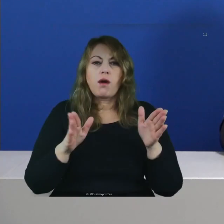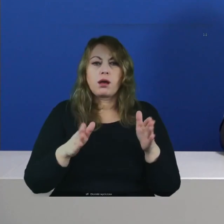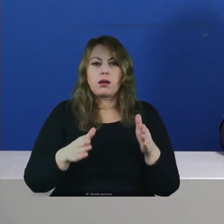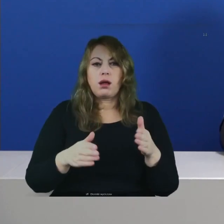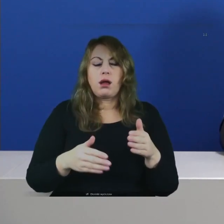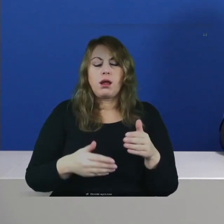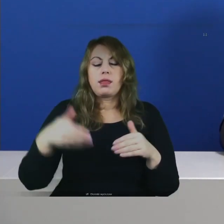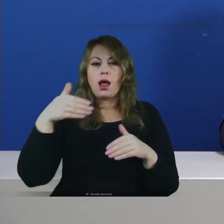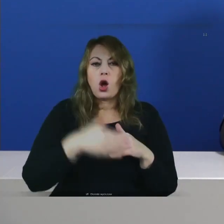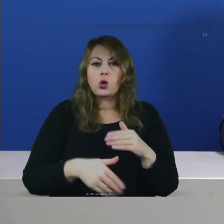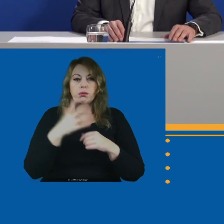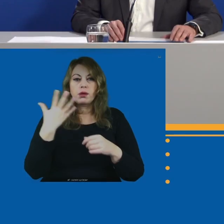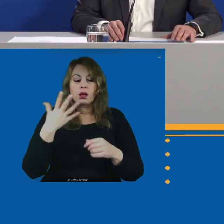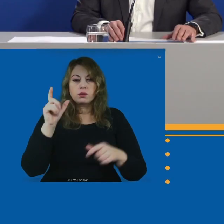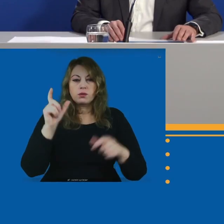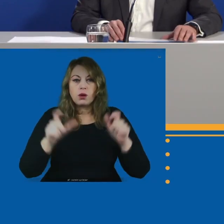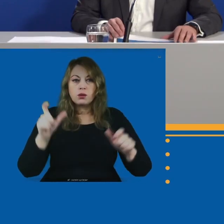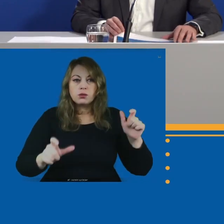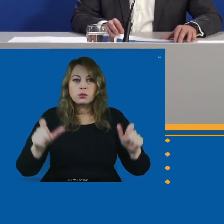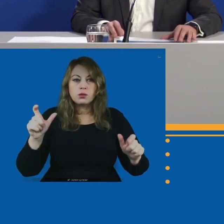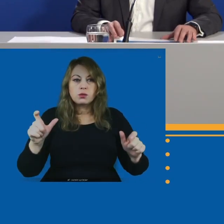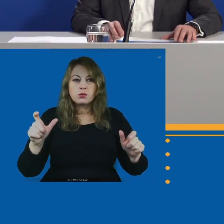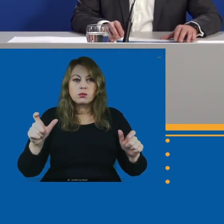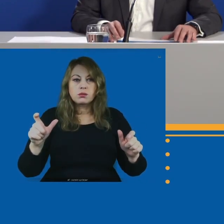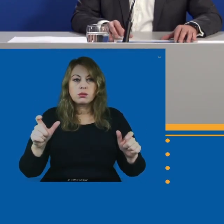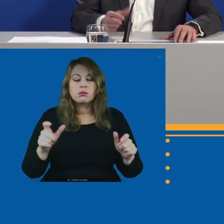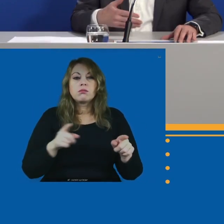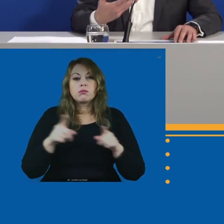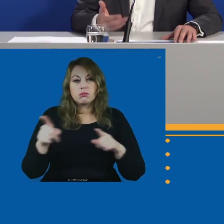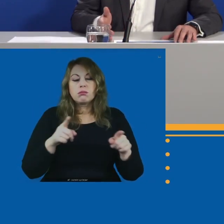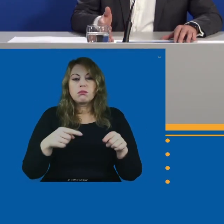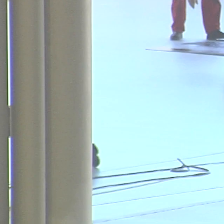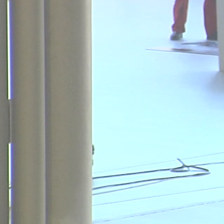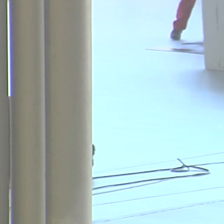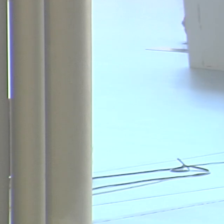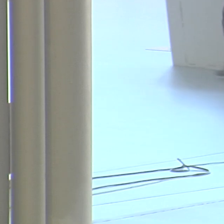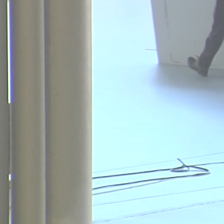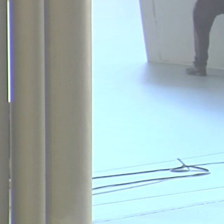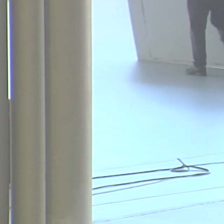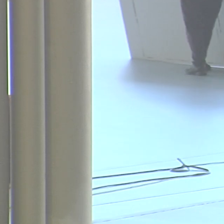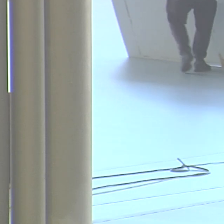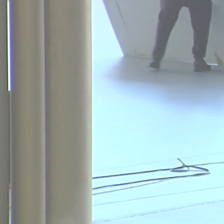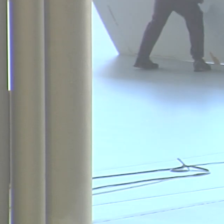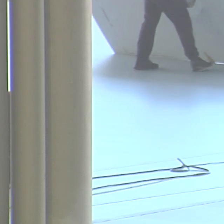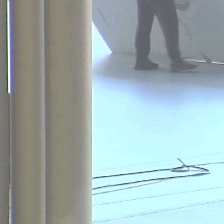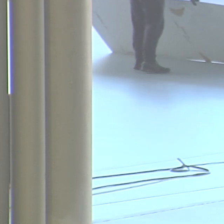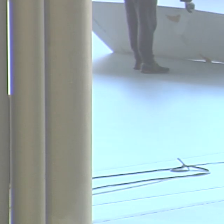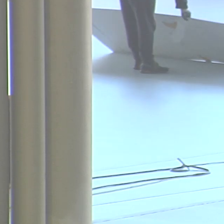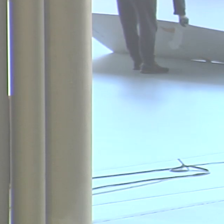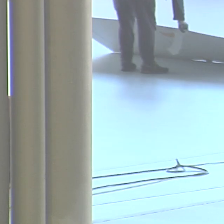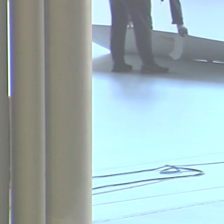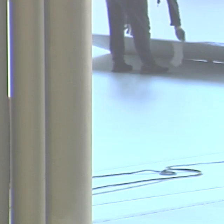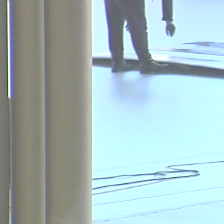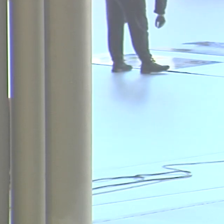I wszystko idzie zgodnie z planem. Władze Poznania przekonują jednak, że choć prace postępują w dobrym tempie, to nie łóżka są w